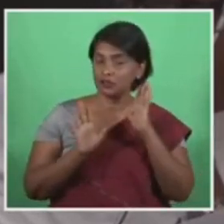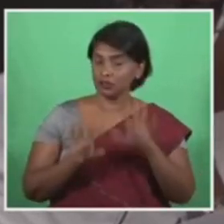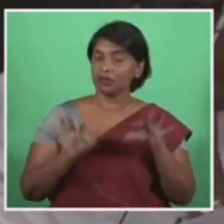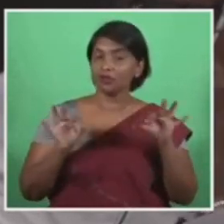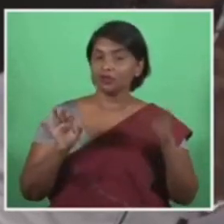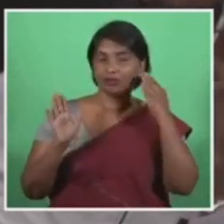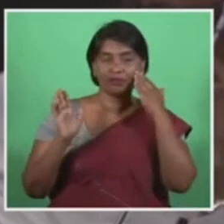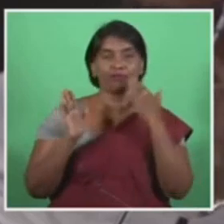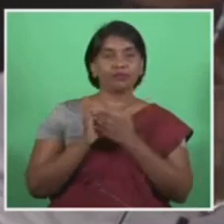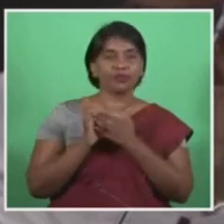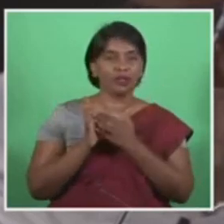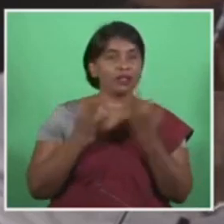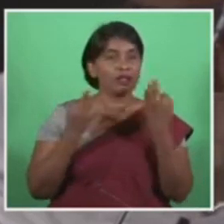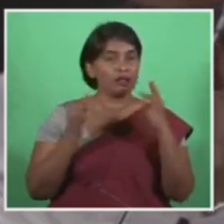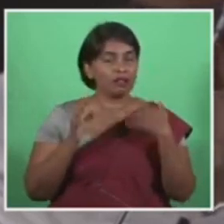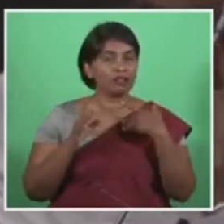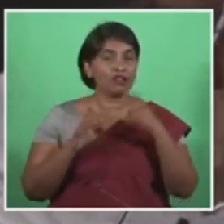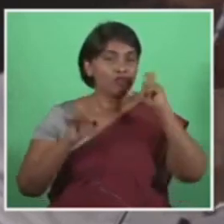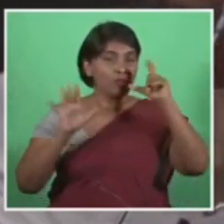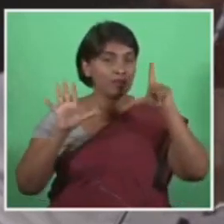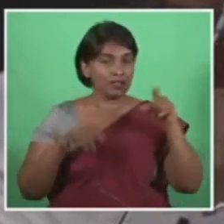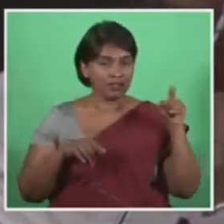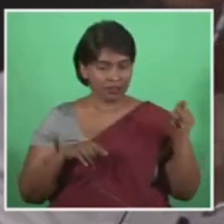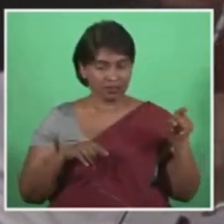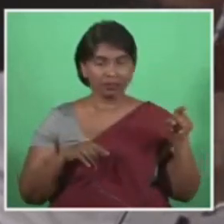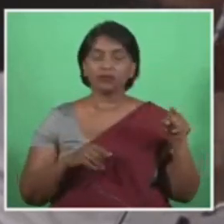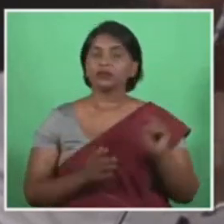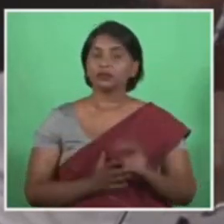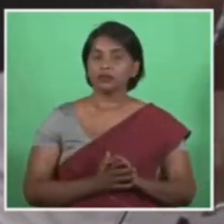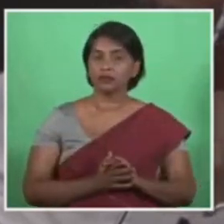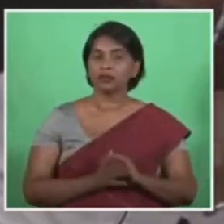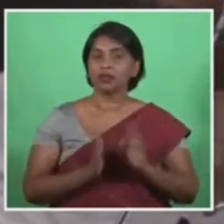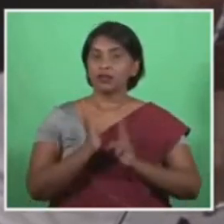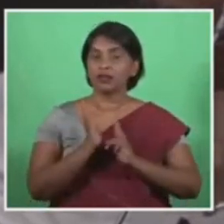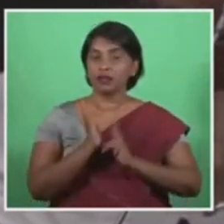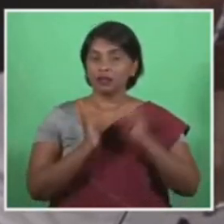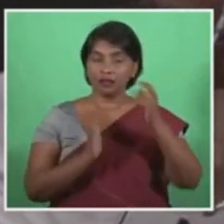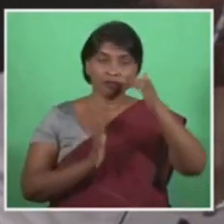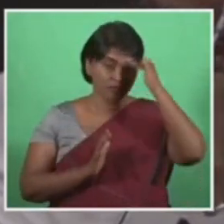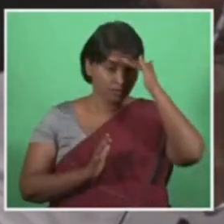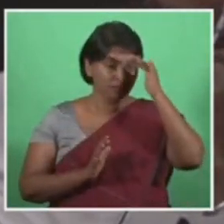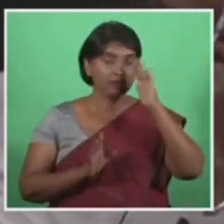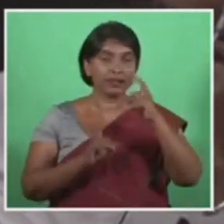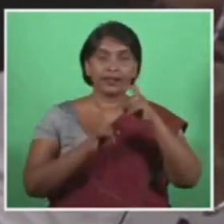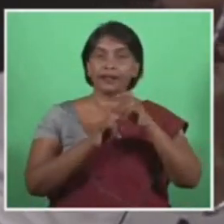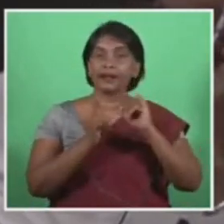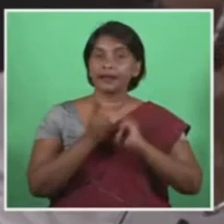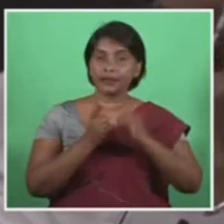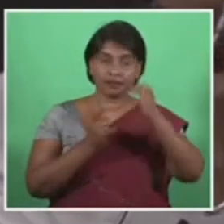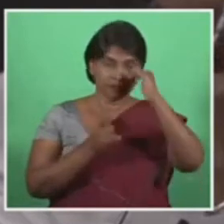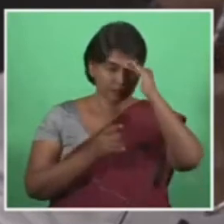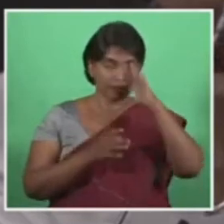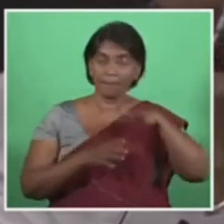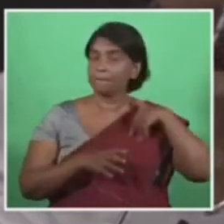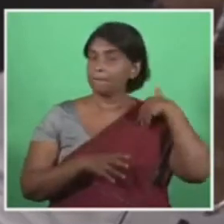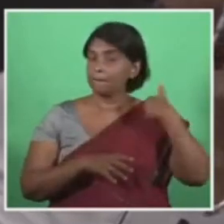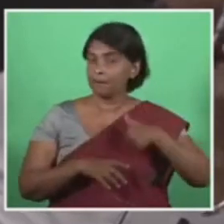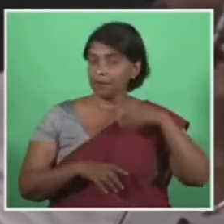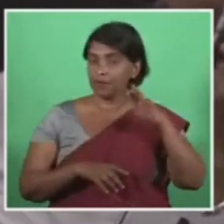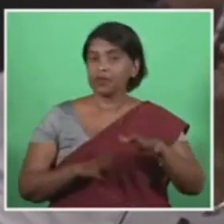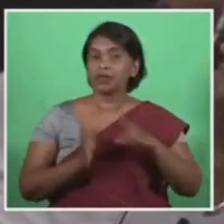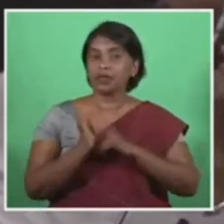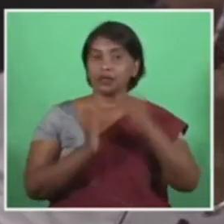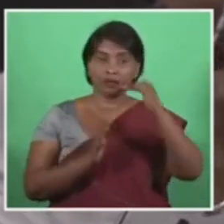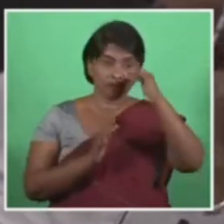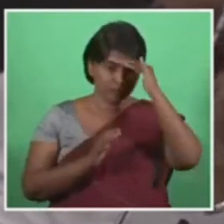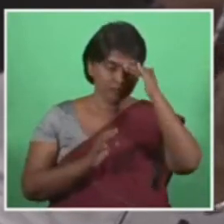कार्य निधास्तुरस्वे अपे जातिक नायके अंत डीएसएन नायक मेतुतुमा प्रधान जातिक